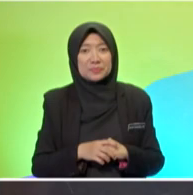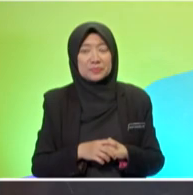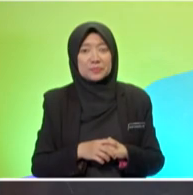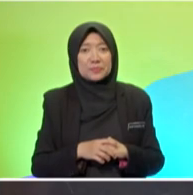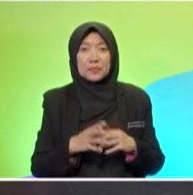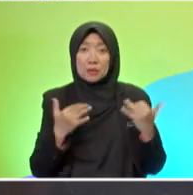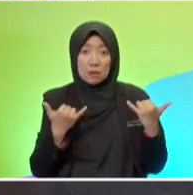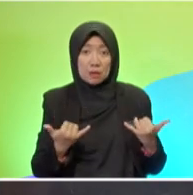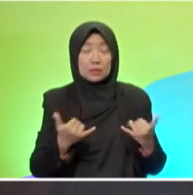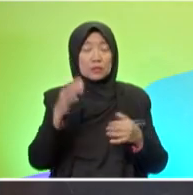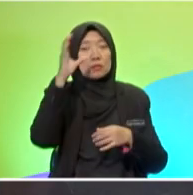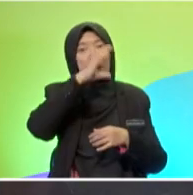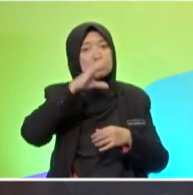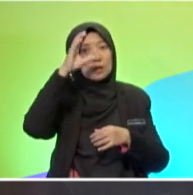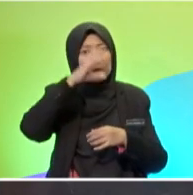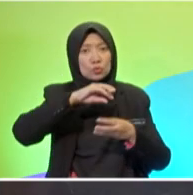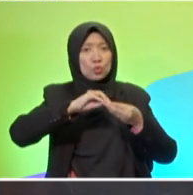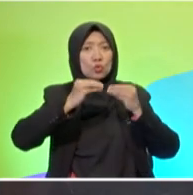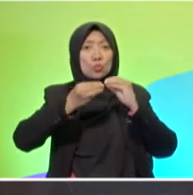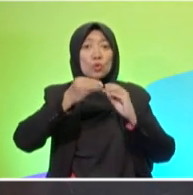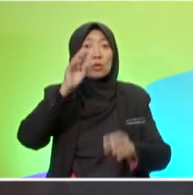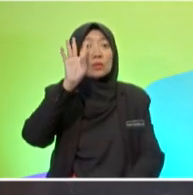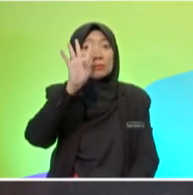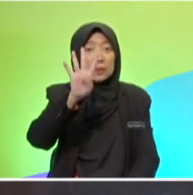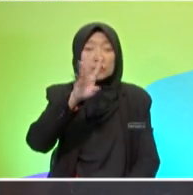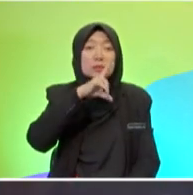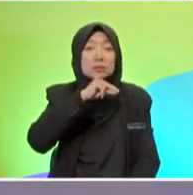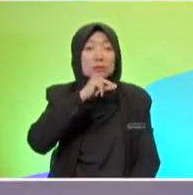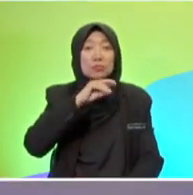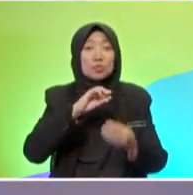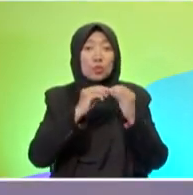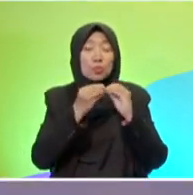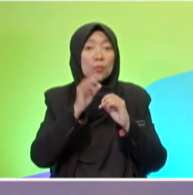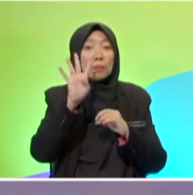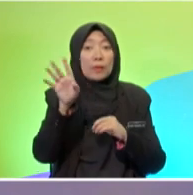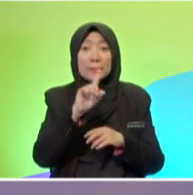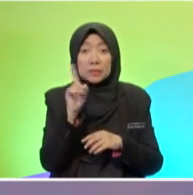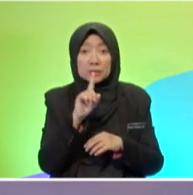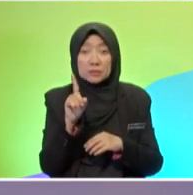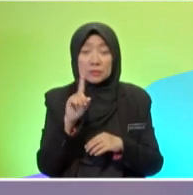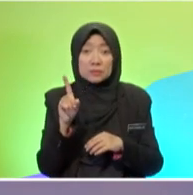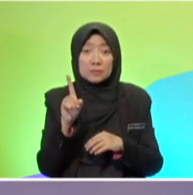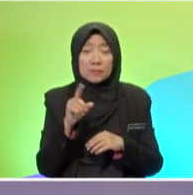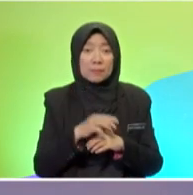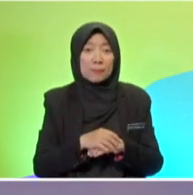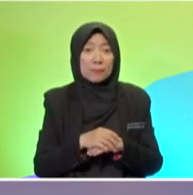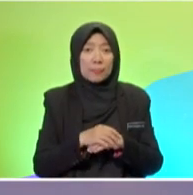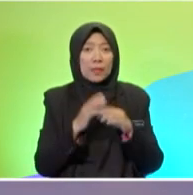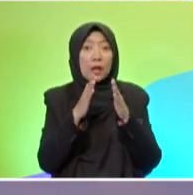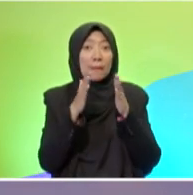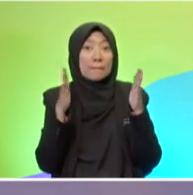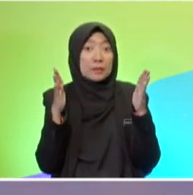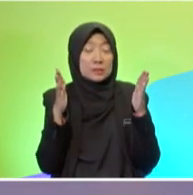teruskan nombor empat. Nombor empat. Nombor empat. Dia sudah kena. Itik dia besar sikit.